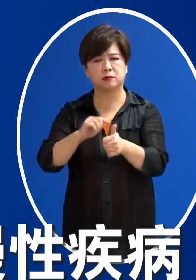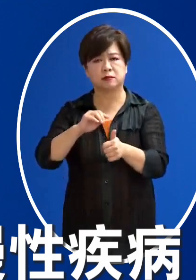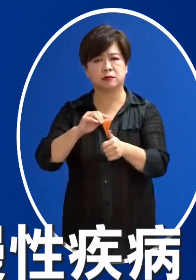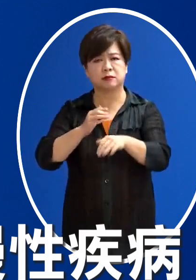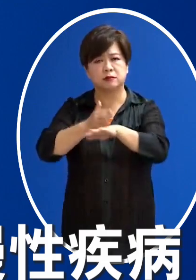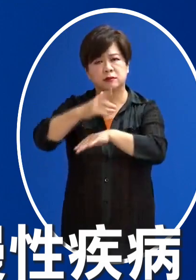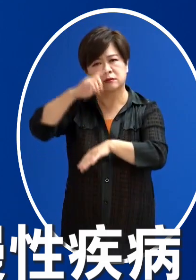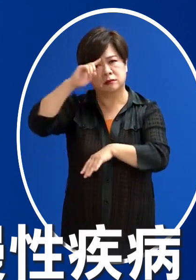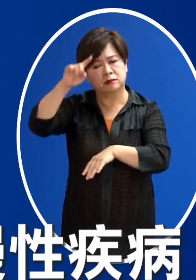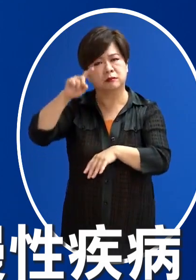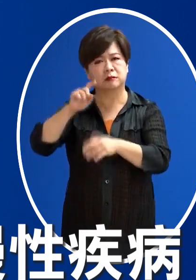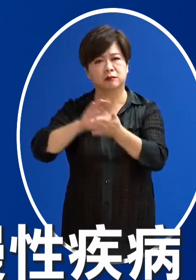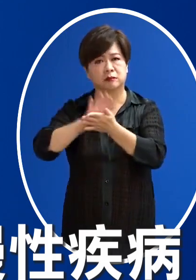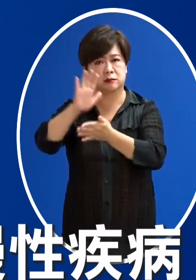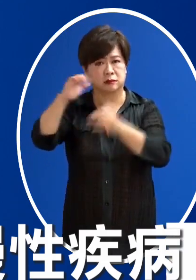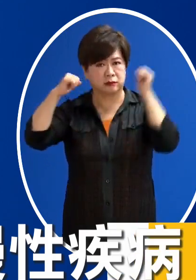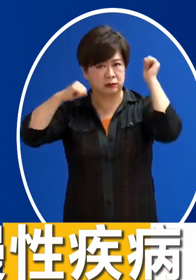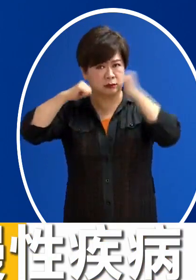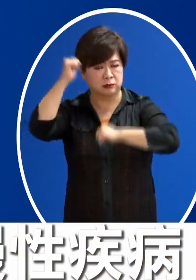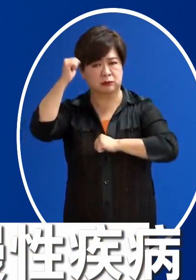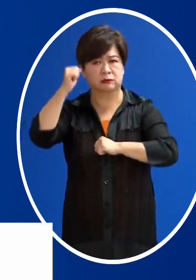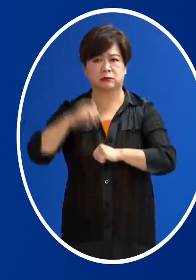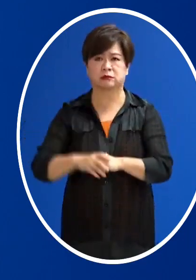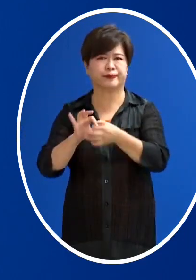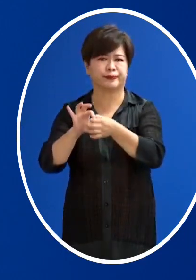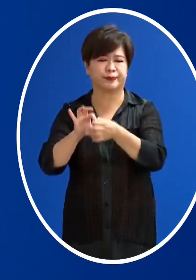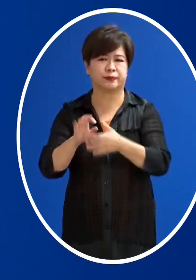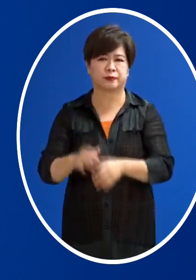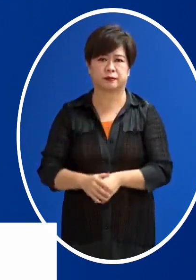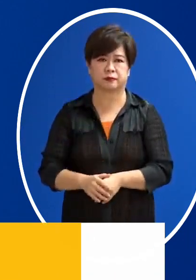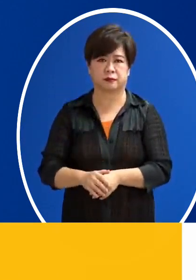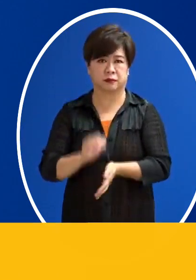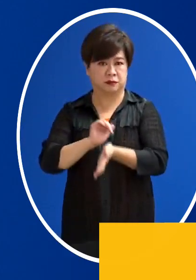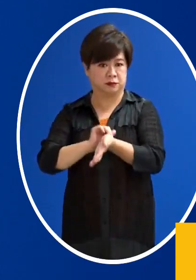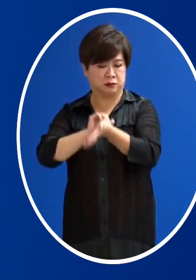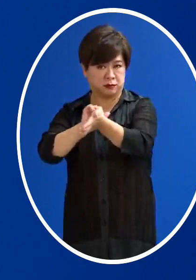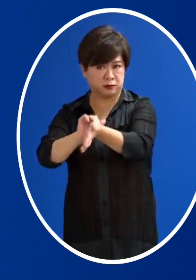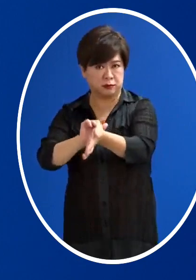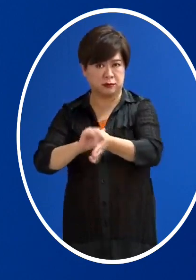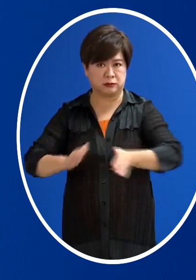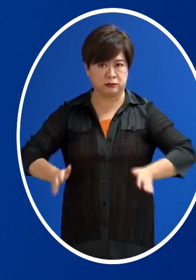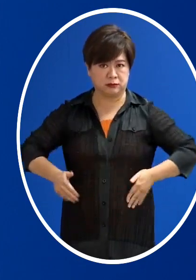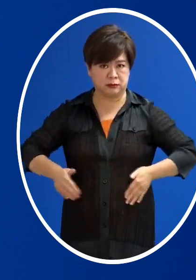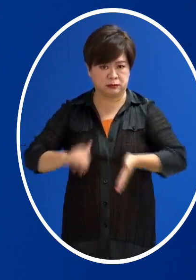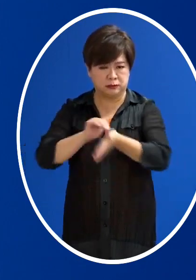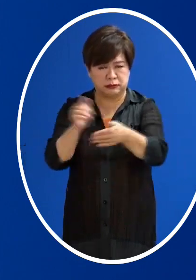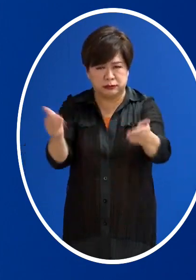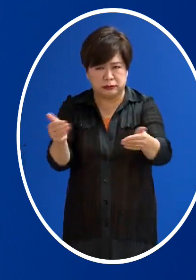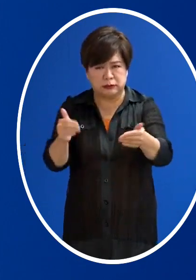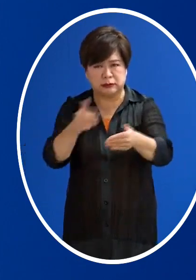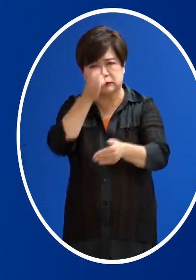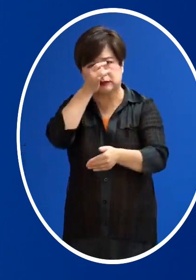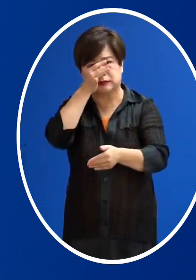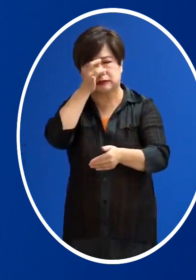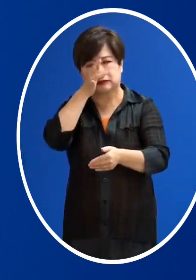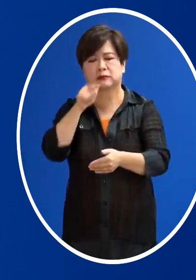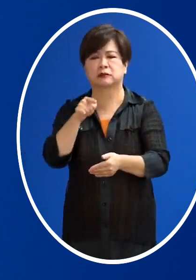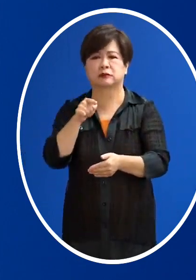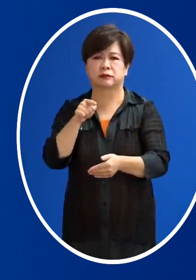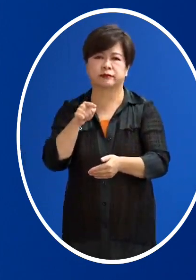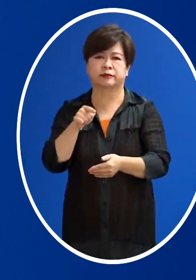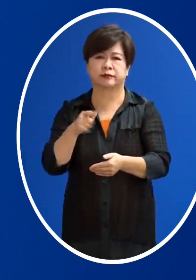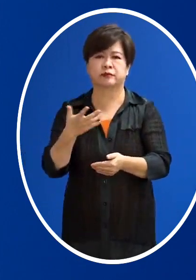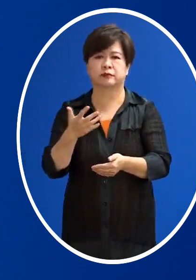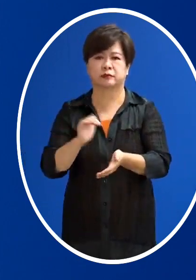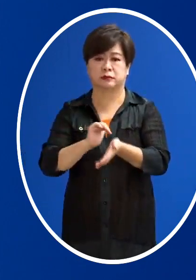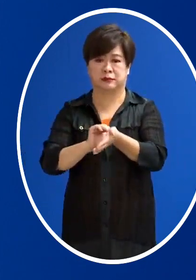清晨就开始就是没有办法叫醒，送院急诊急救无效而判到